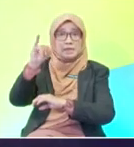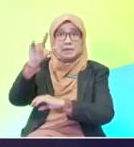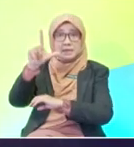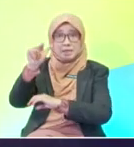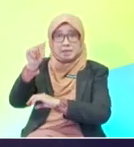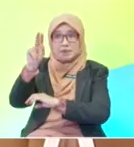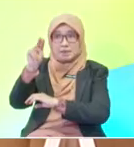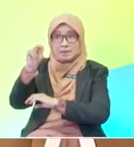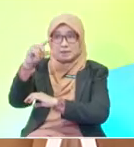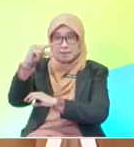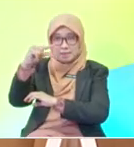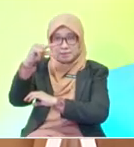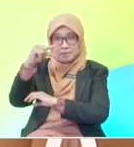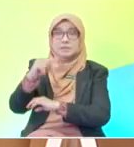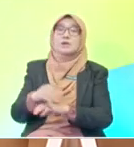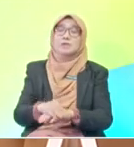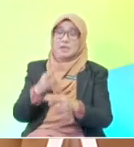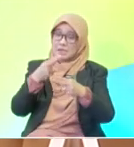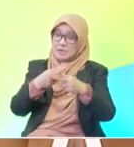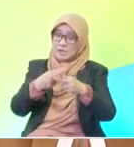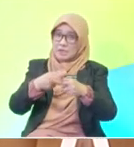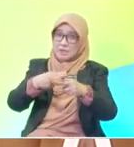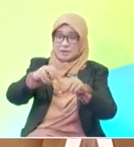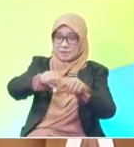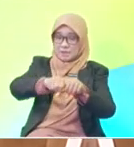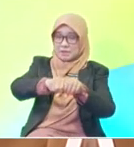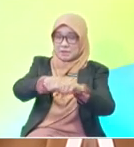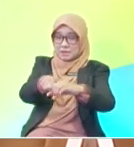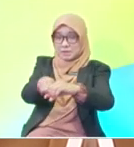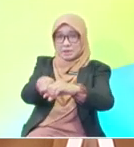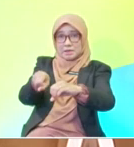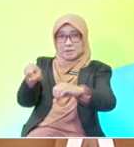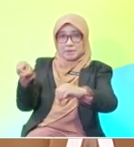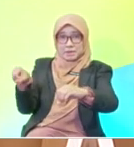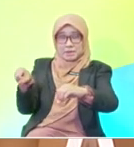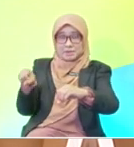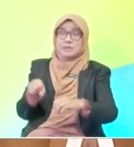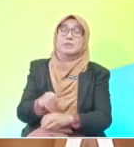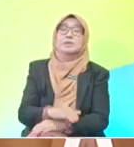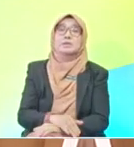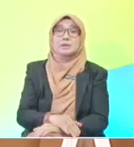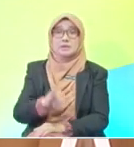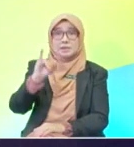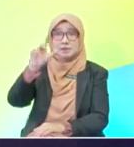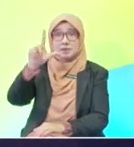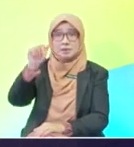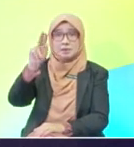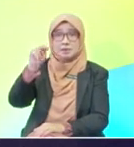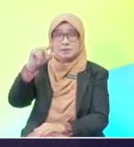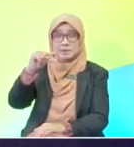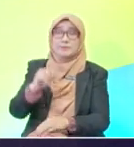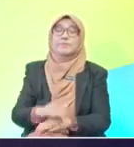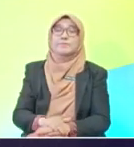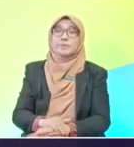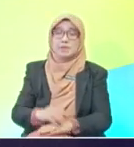Hilang. I-E-L-A-N-G, hilang. Hilang. Kalau untuk pengetahuan Abang Fizi dan murid yang berada di rumah, parang